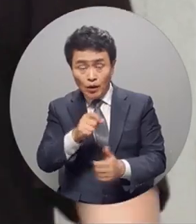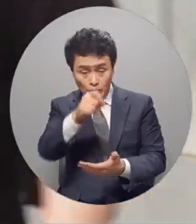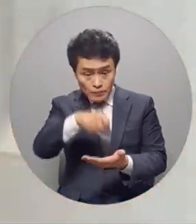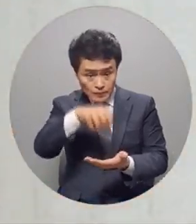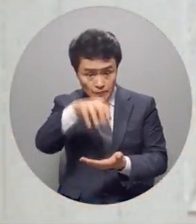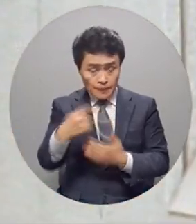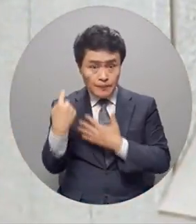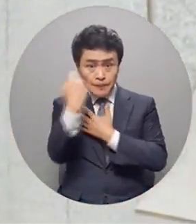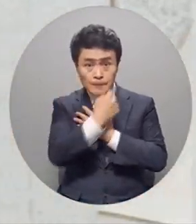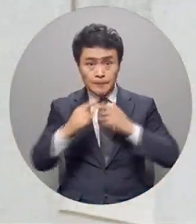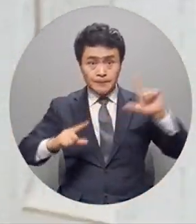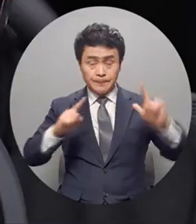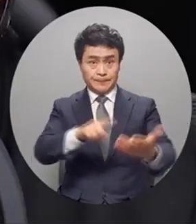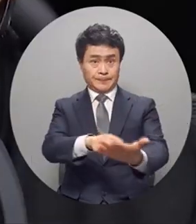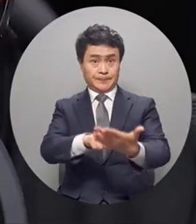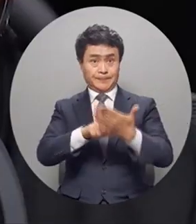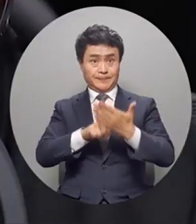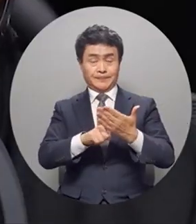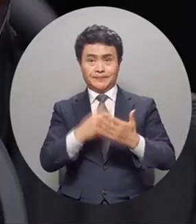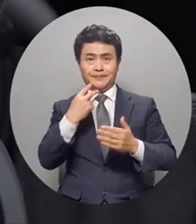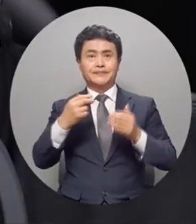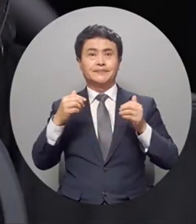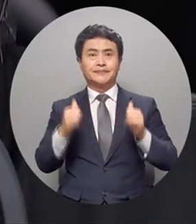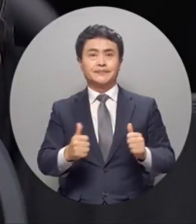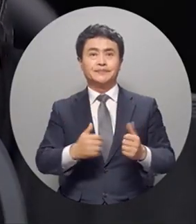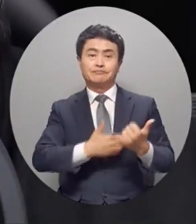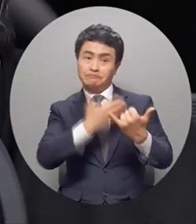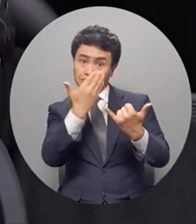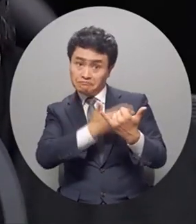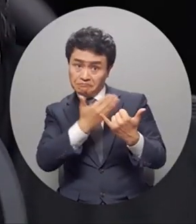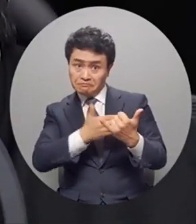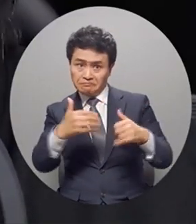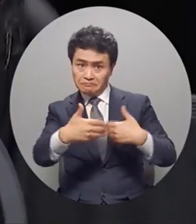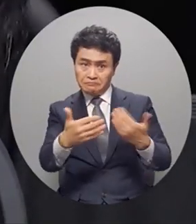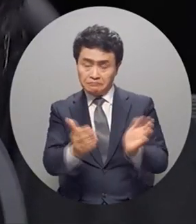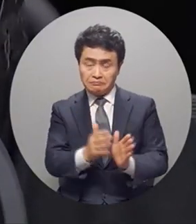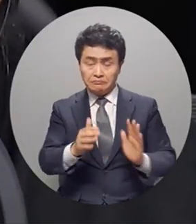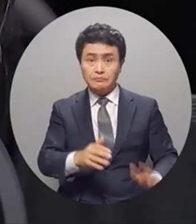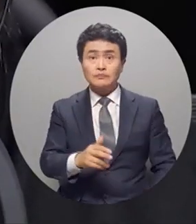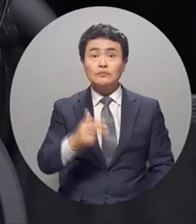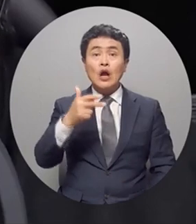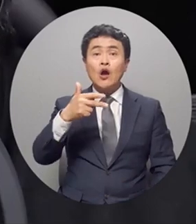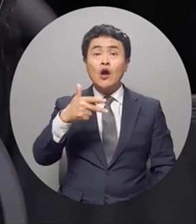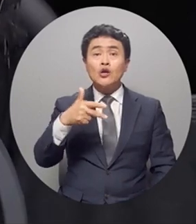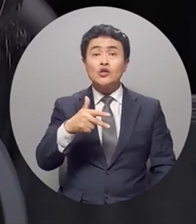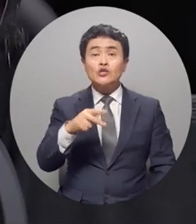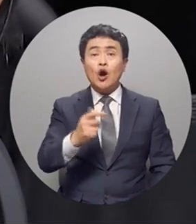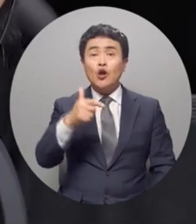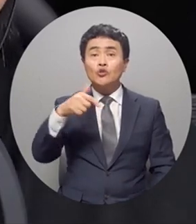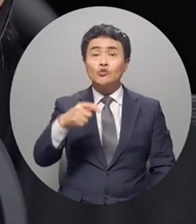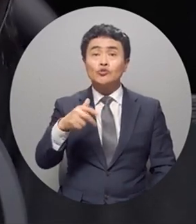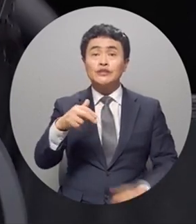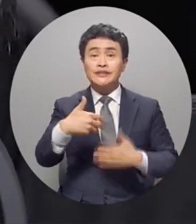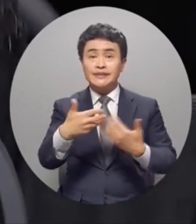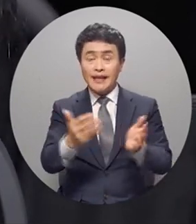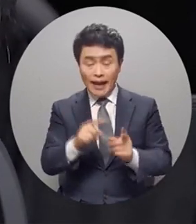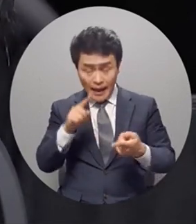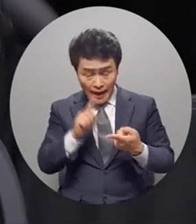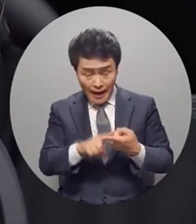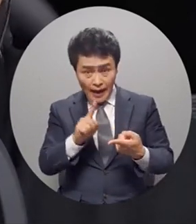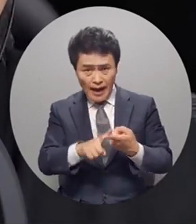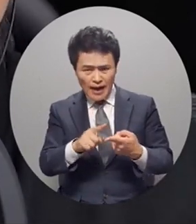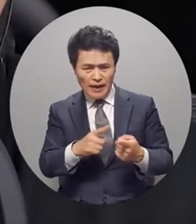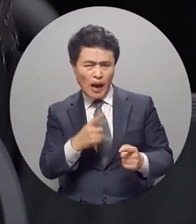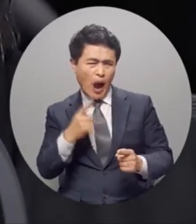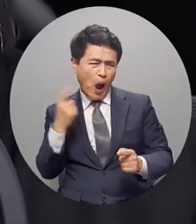모습을 드러냈습니다. 검찰이 유튜버 주작감별사 정국진 씨와 함께 공갈, 협박, 강요 등